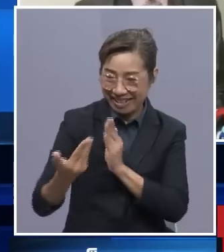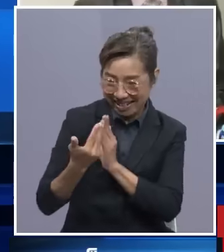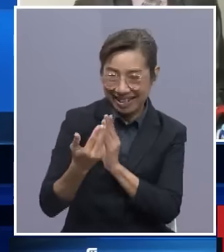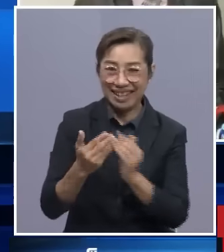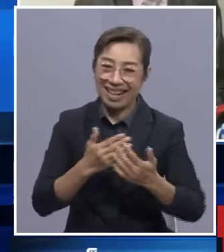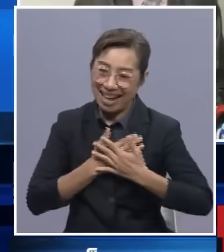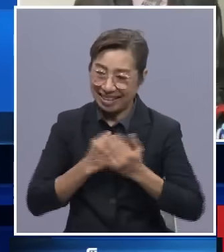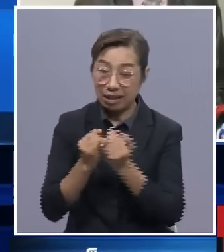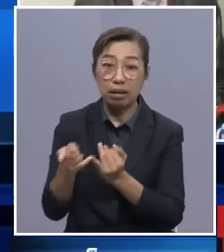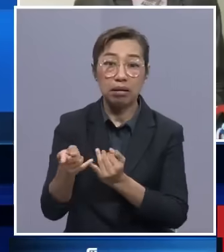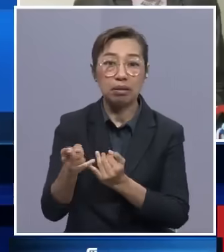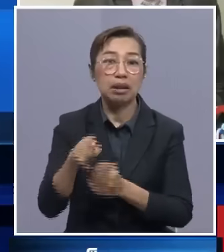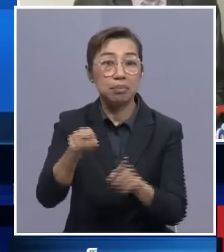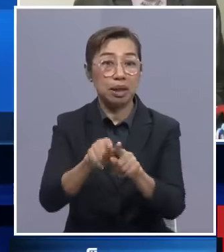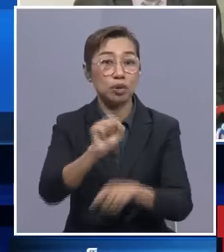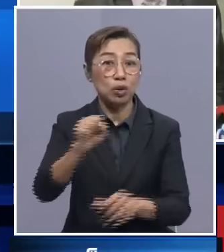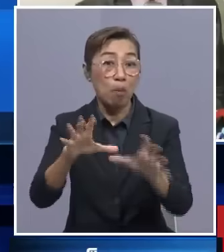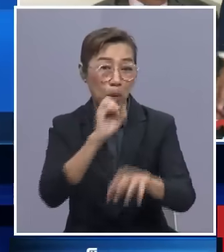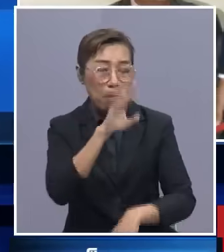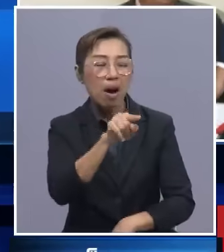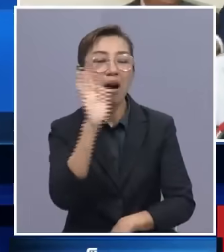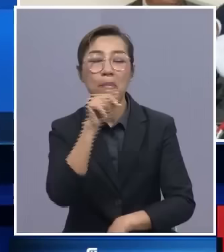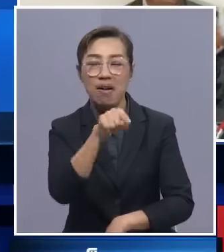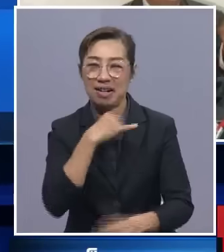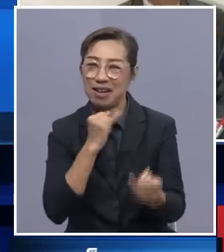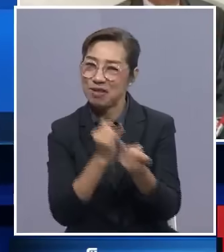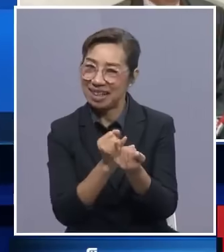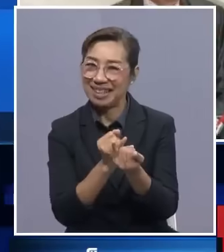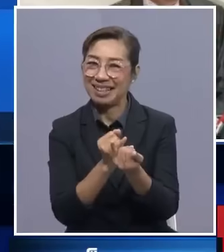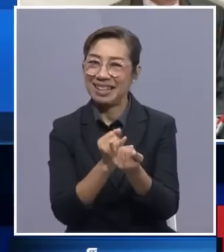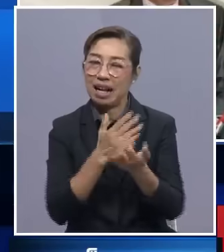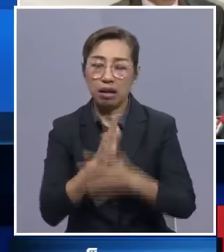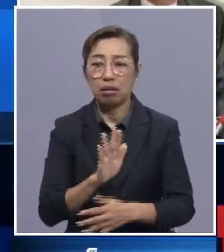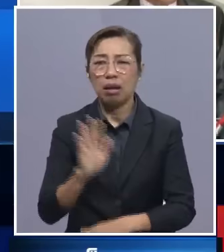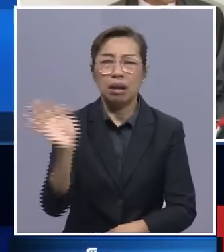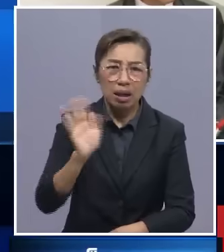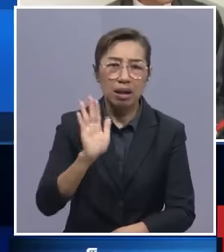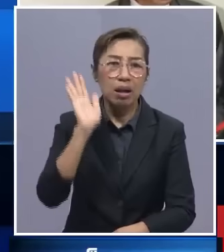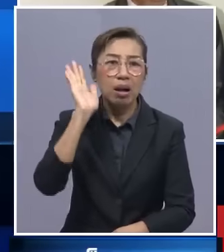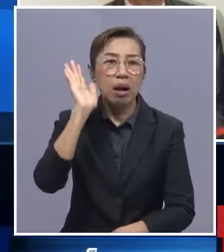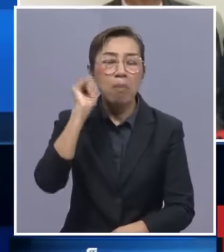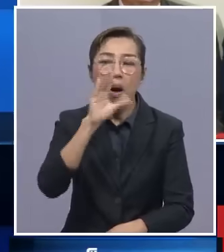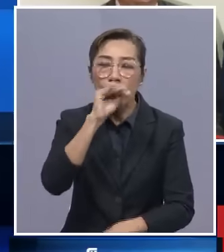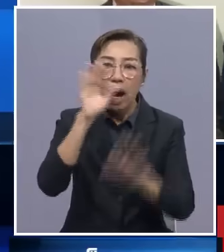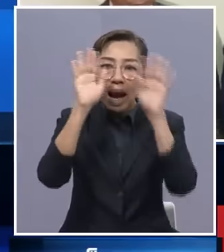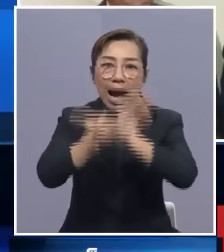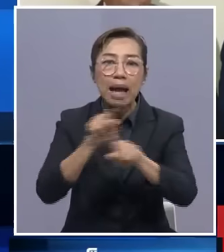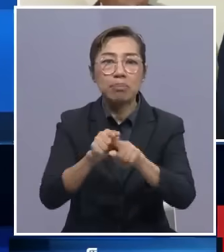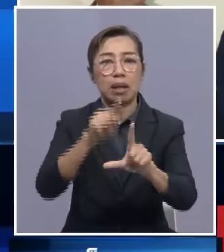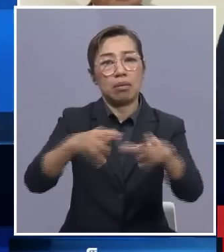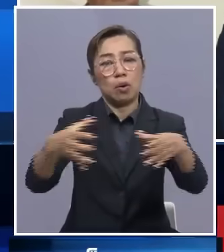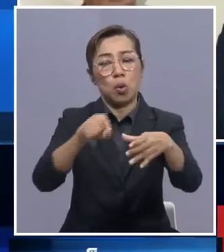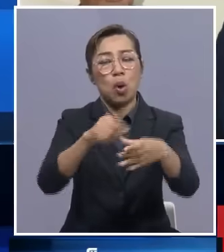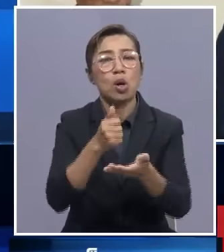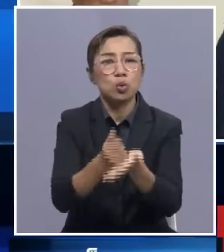ชยัพวตั้งใจจะสื่อนะครับแต่เป็นการสนับสนุนเขาต้องการเขาเป็นคนเป็นผู้สนับสนุนพรรคมาตั้งแต่